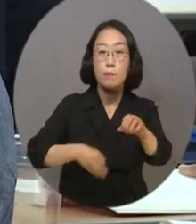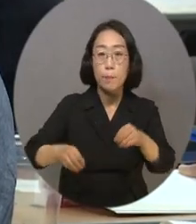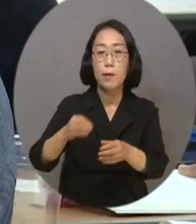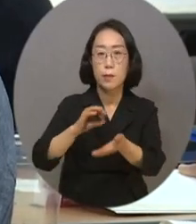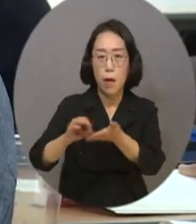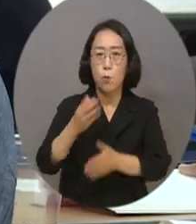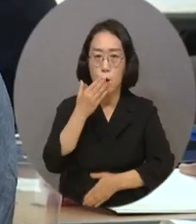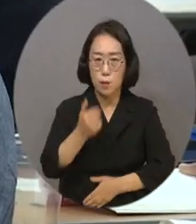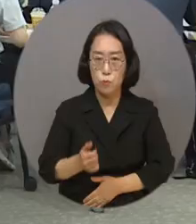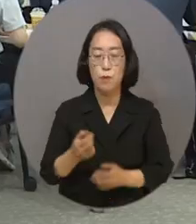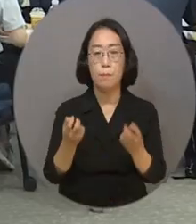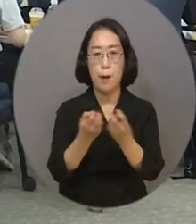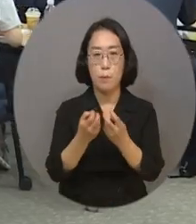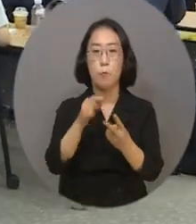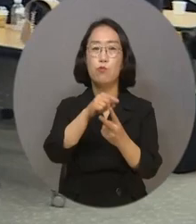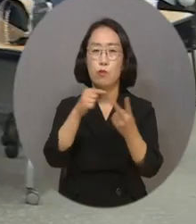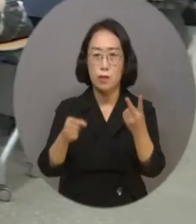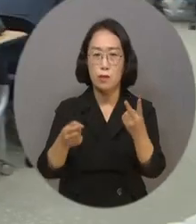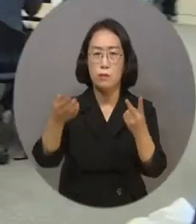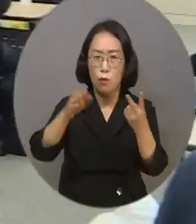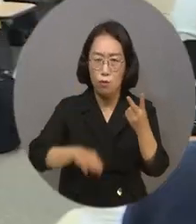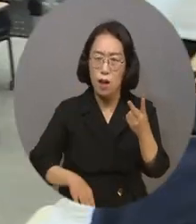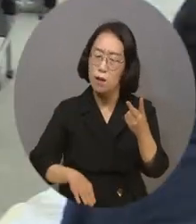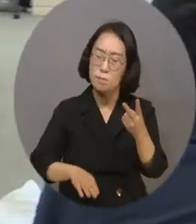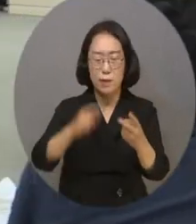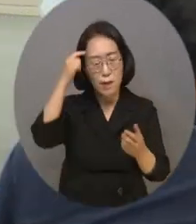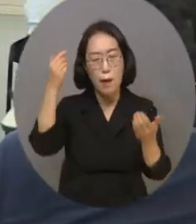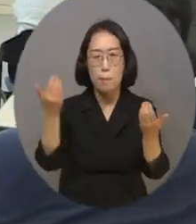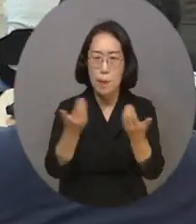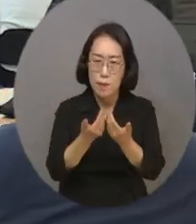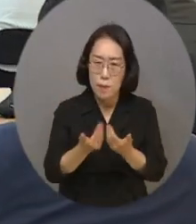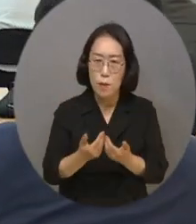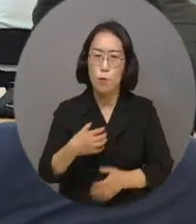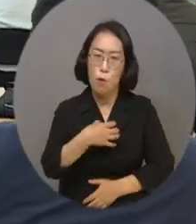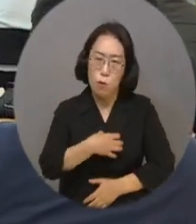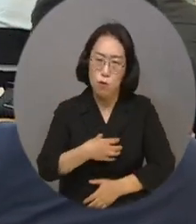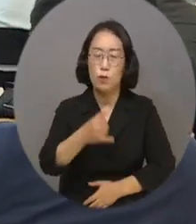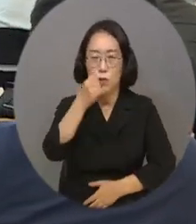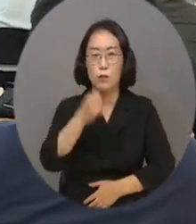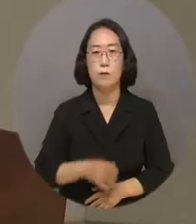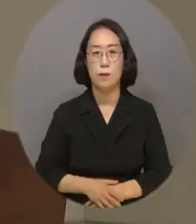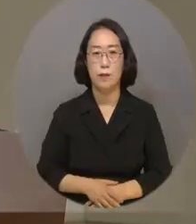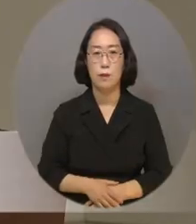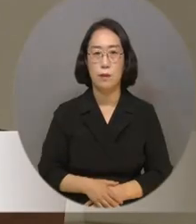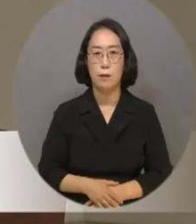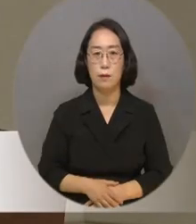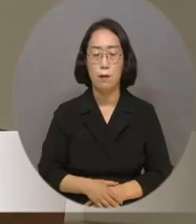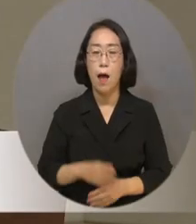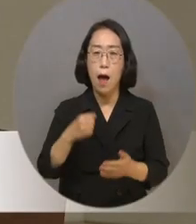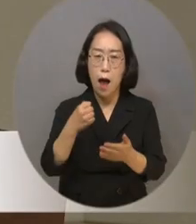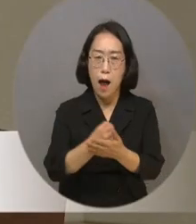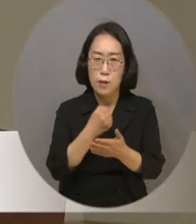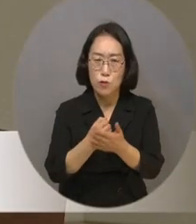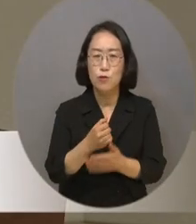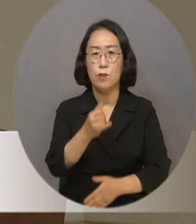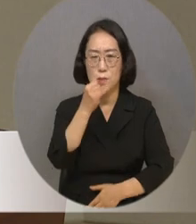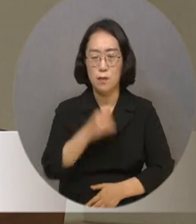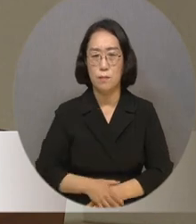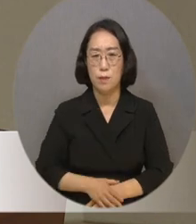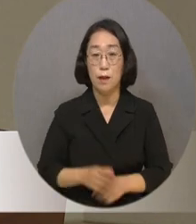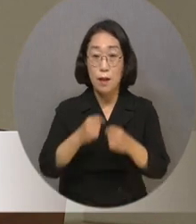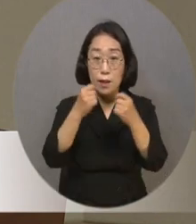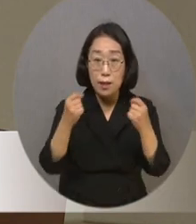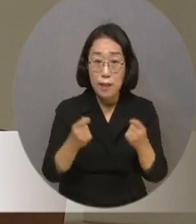수 있는 모델입니다. 하지만 비판과 우려의 목소리도 이어졌습니다. 아쉬운 점이 많이 있습니다. 개인